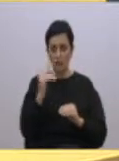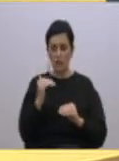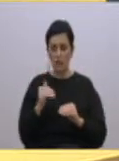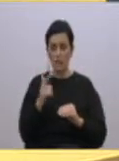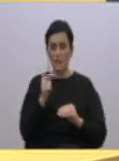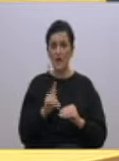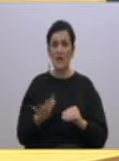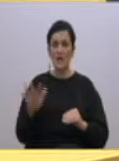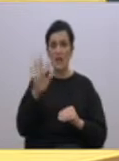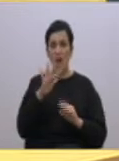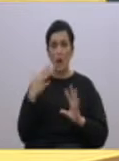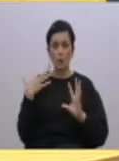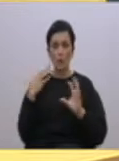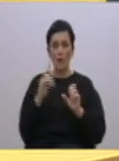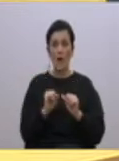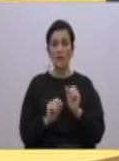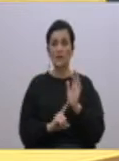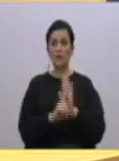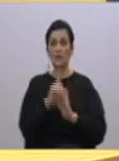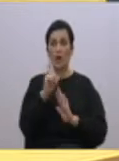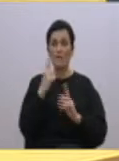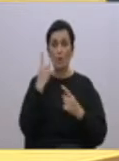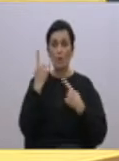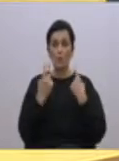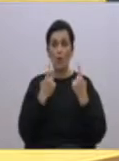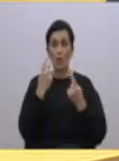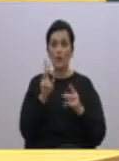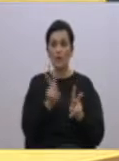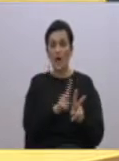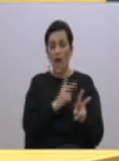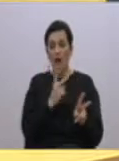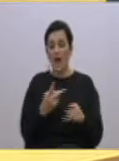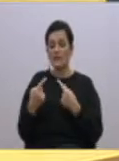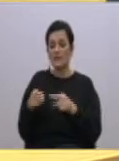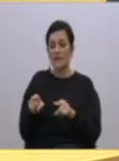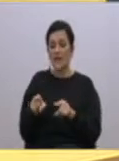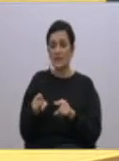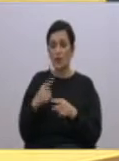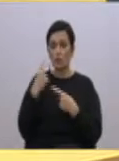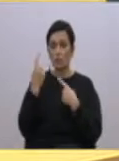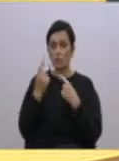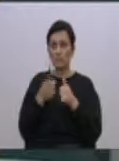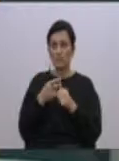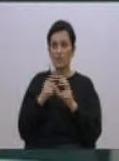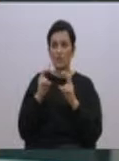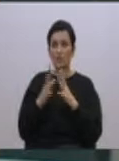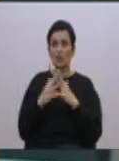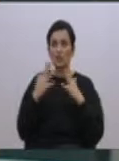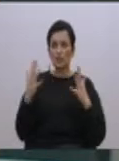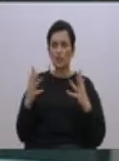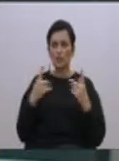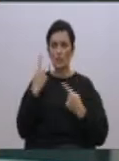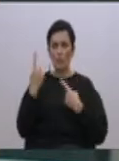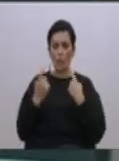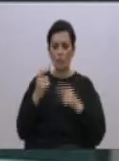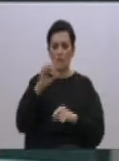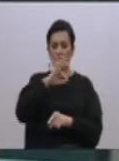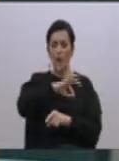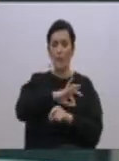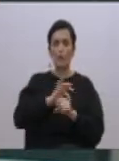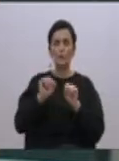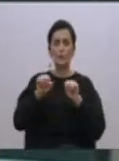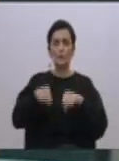გაეროს ხარდაჭერით დავიწყეთ მონაცემთა ალტერნატიული წყაროების, ეგრეთ წოდებული დიდი მონაცემების გამოყენების